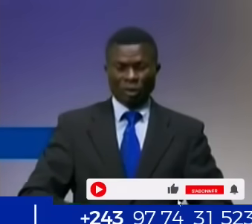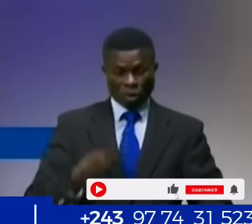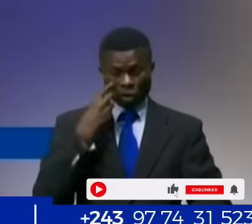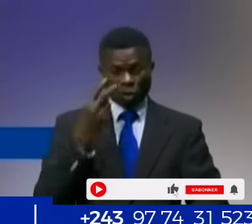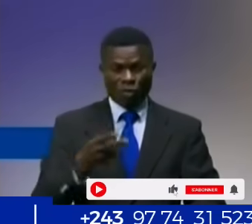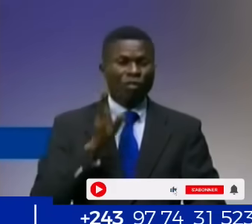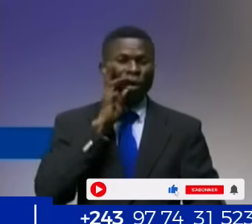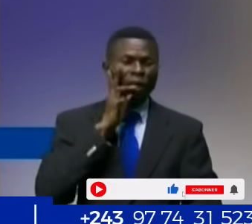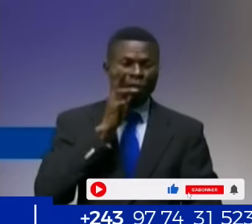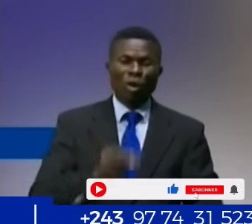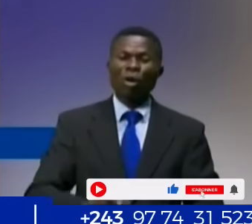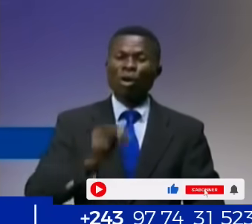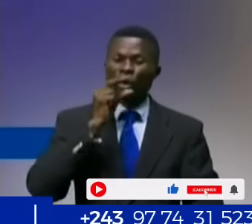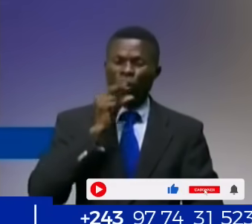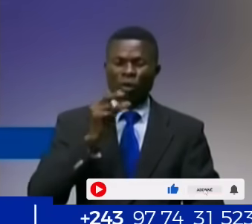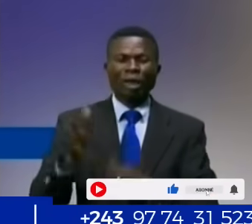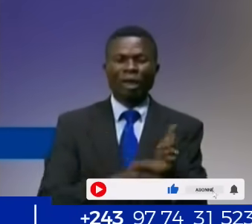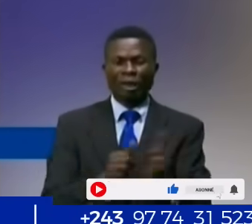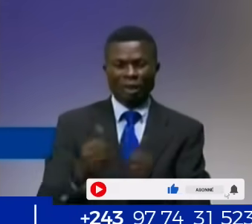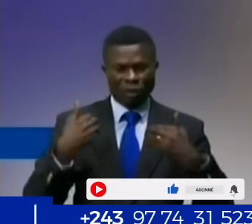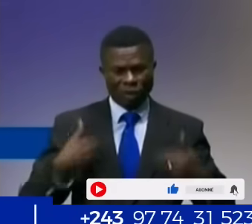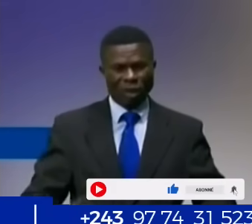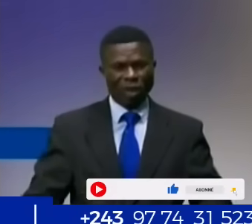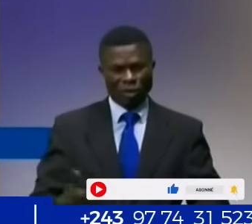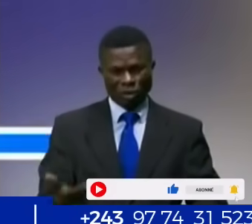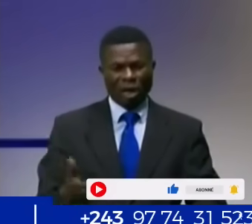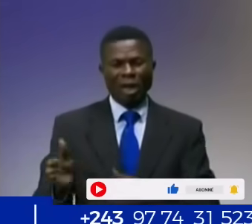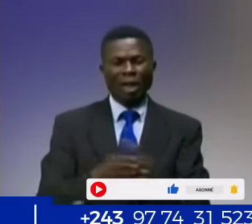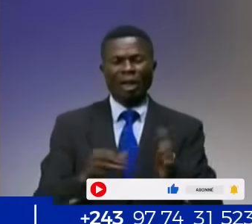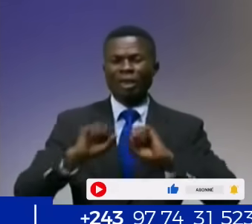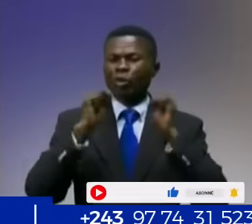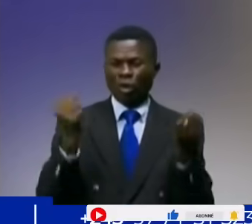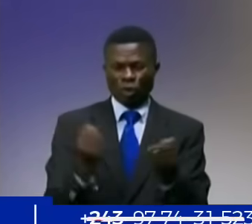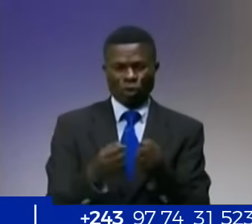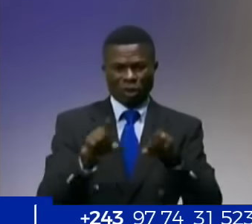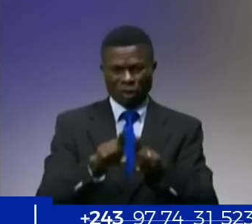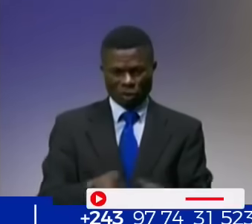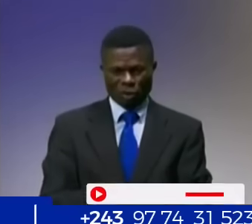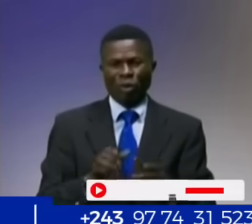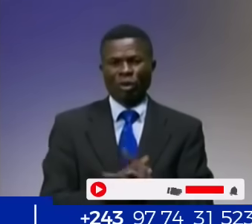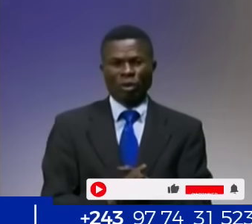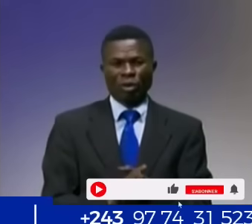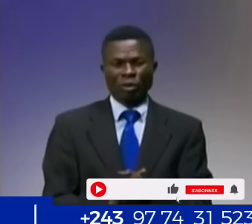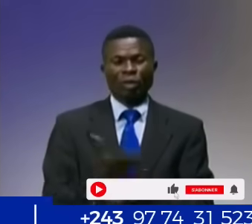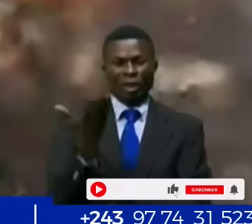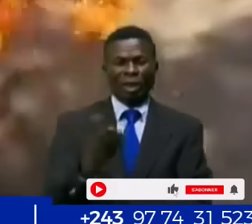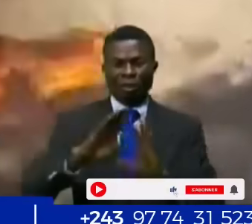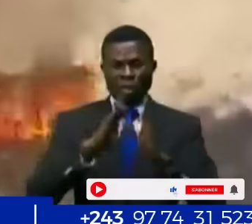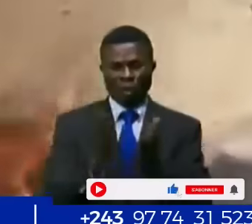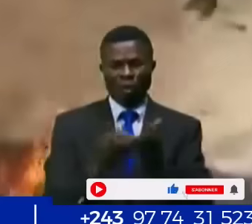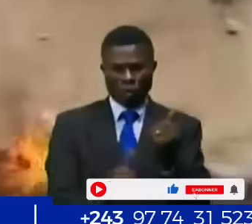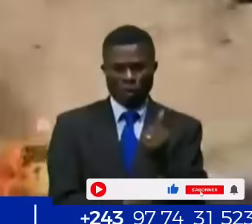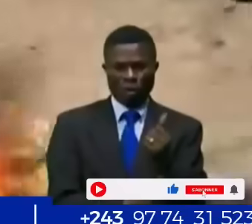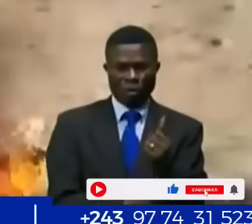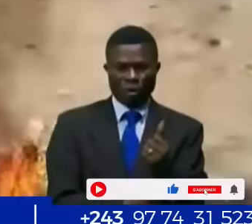alcoolisées, il était question de détruire. C'est ce que j'ai fait. J'ai même essayé d'autres bouteilles, et ça s'alignait comme